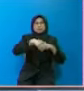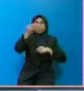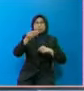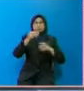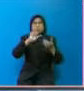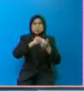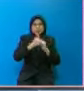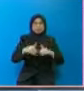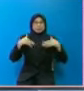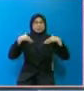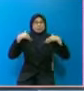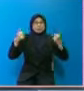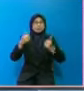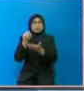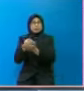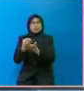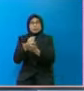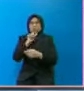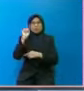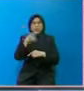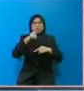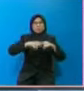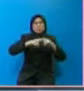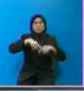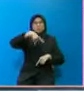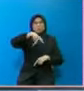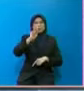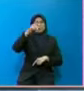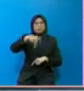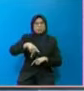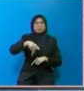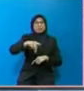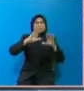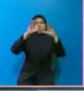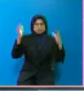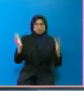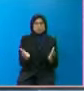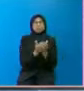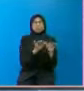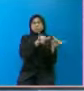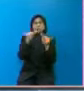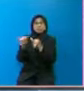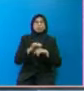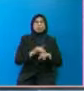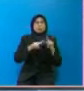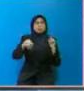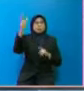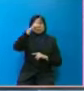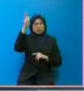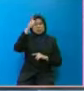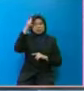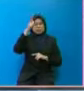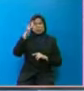tidak hanya bergantung kepada pelaksanaan PKP secara menyeluruh. Sebaliknya, kerajaan akan